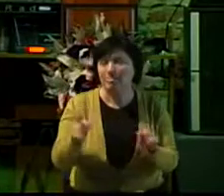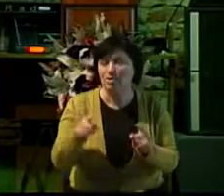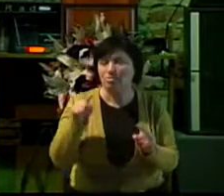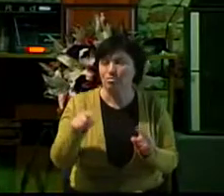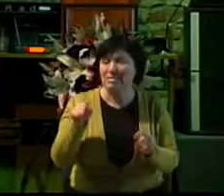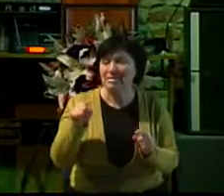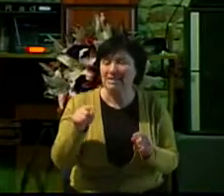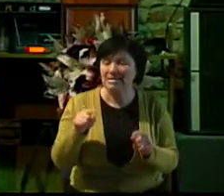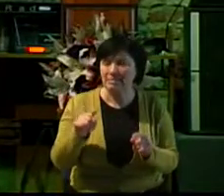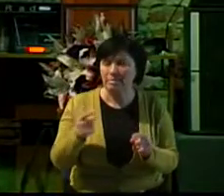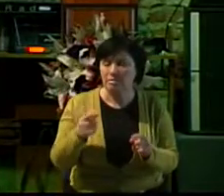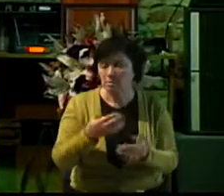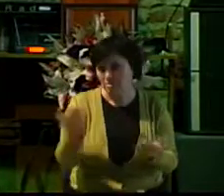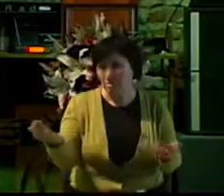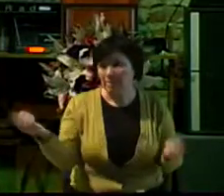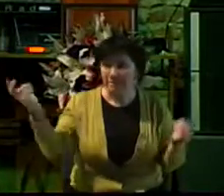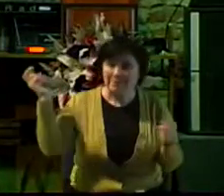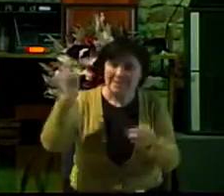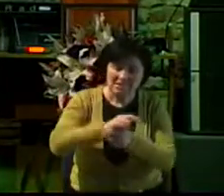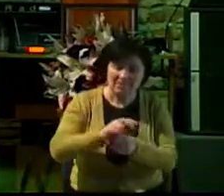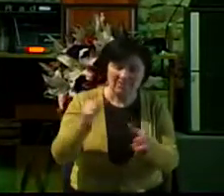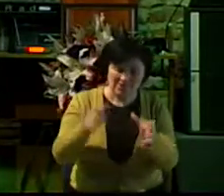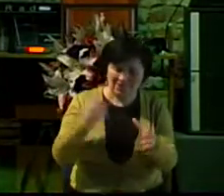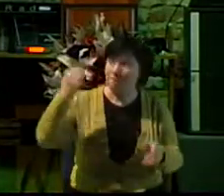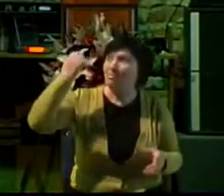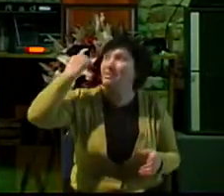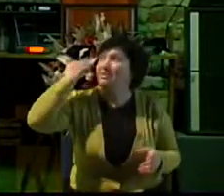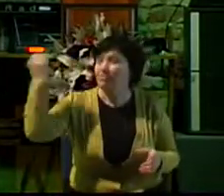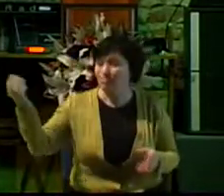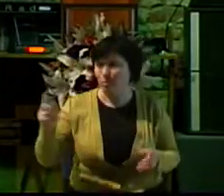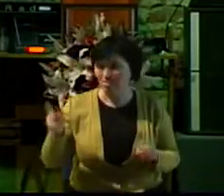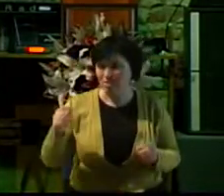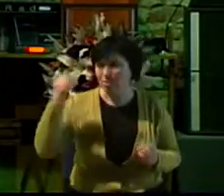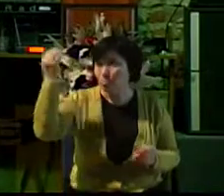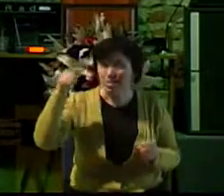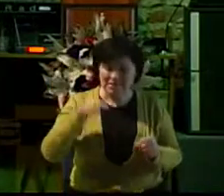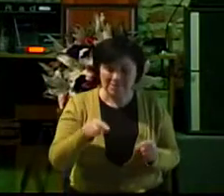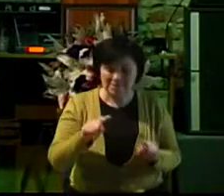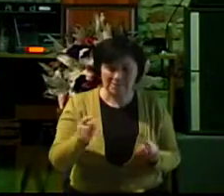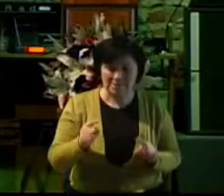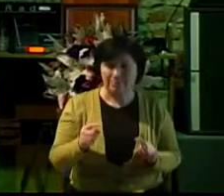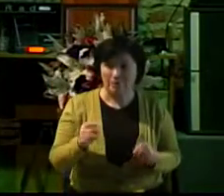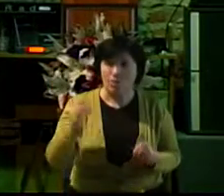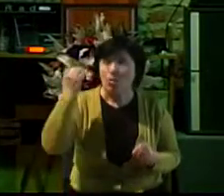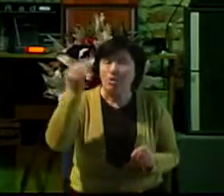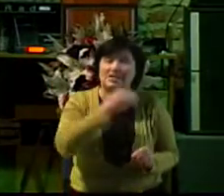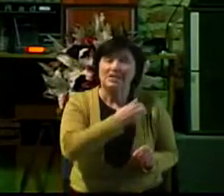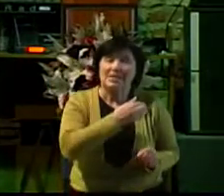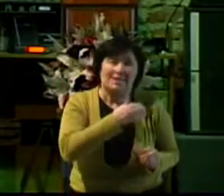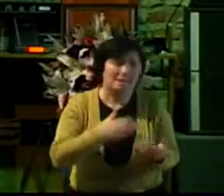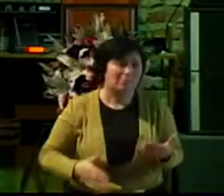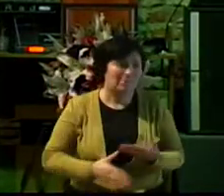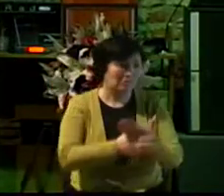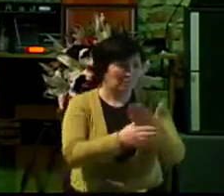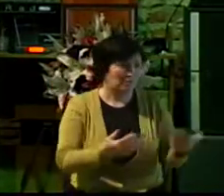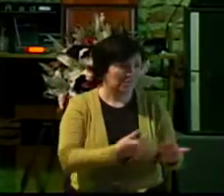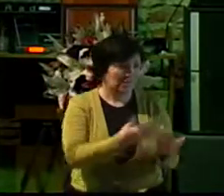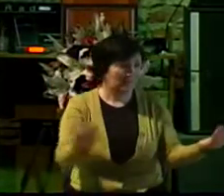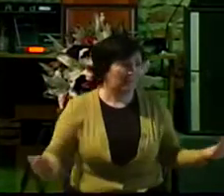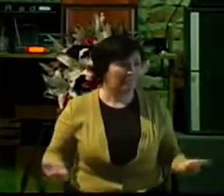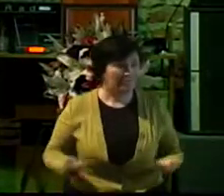обетование, говорящее о том, что Бог может сделать в нашей жизни. Но это также означает, что если мы будем